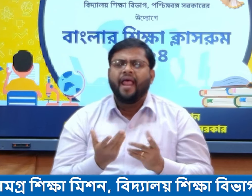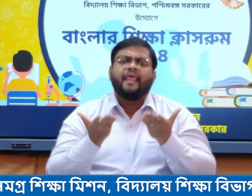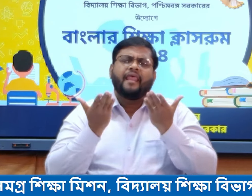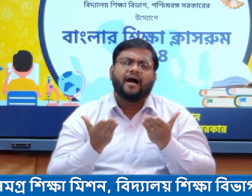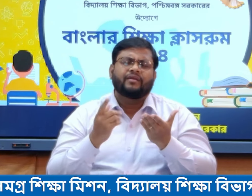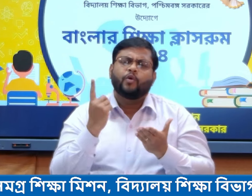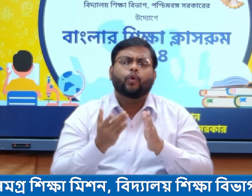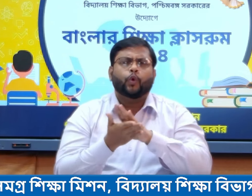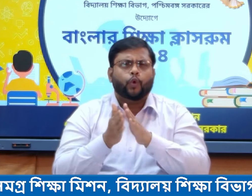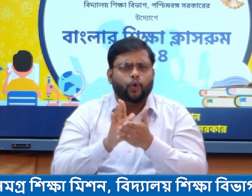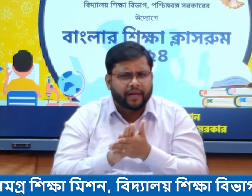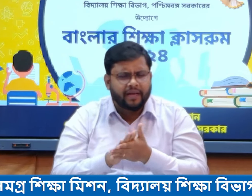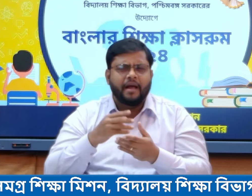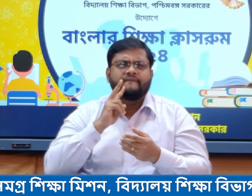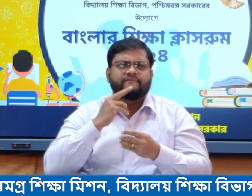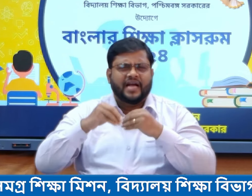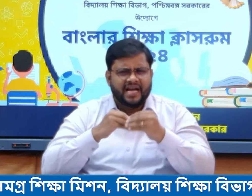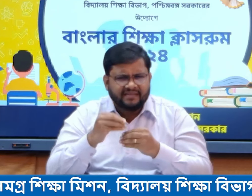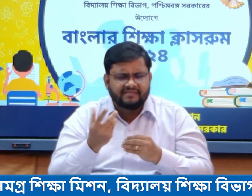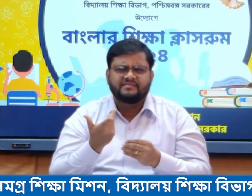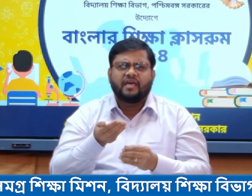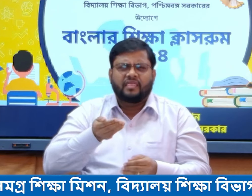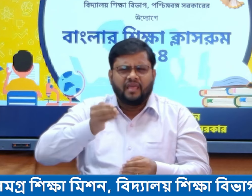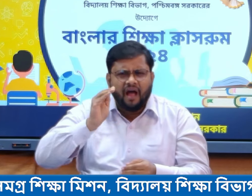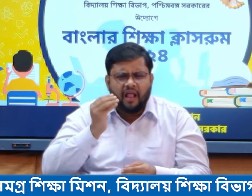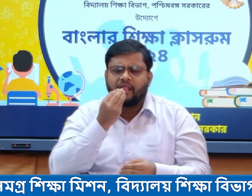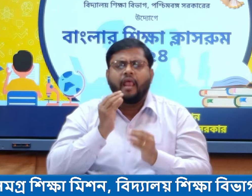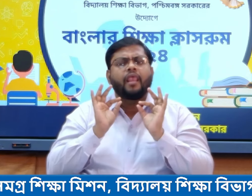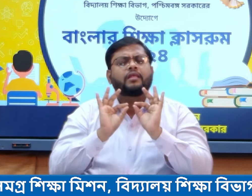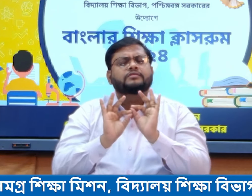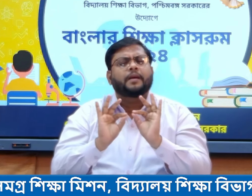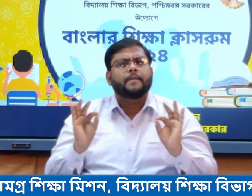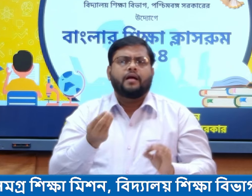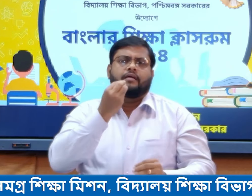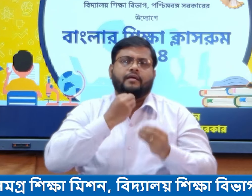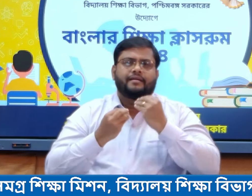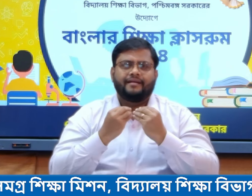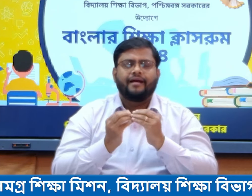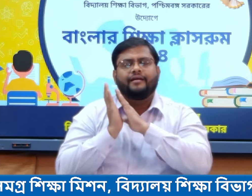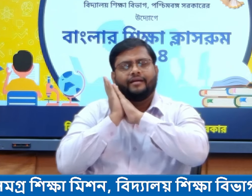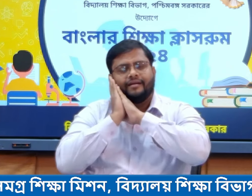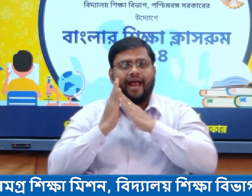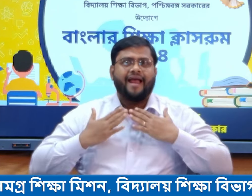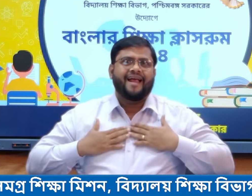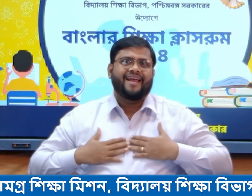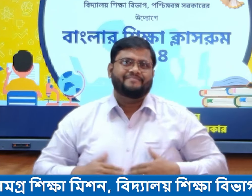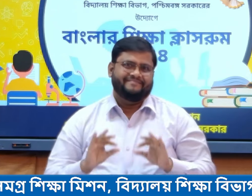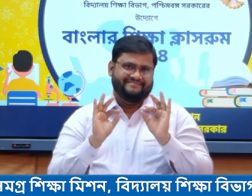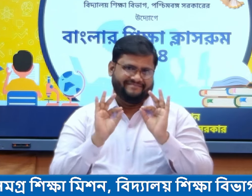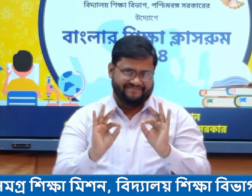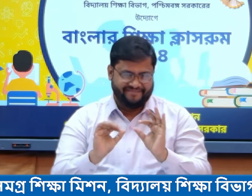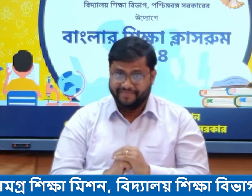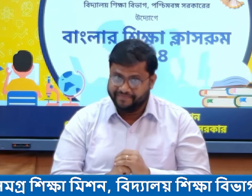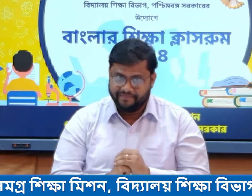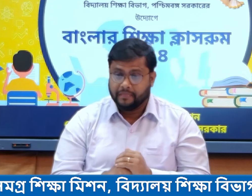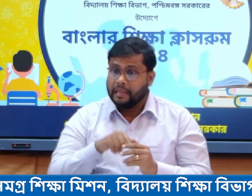রাত্রিবেলা খেলে ঘুমের অসুবিধা হয় যেমন হালকা রুটি কোন সবজি তরকারি ডাল যেটা সিম্পল খাবার খেলে তোমার রাত্রিবেলা